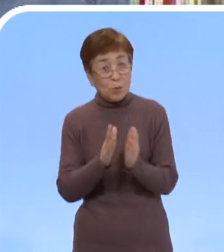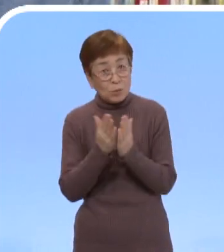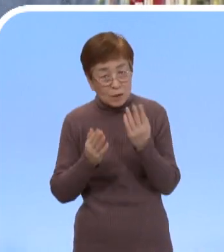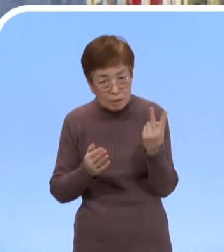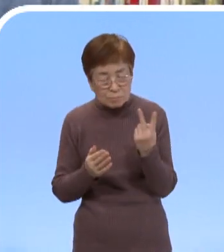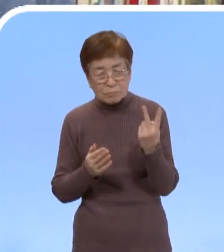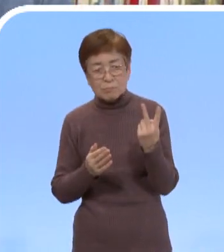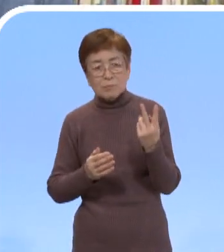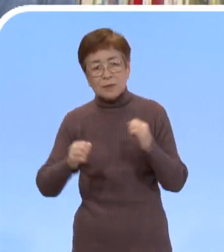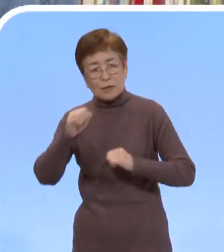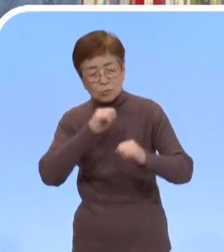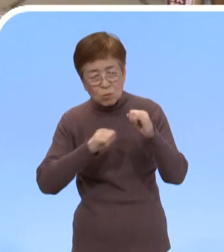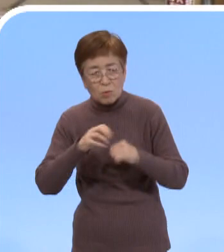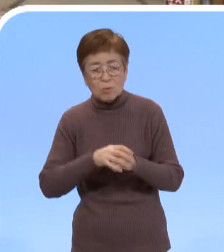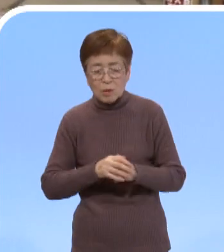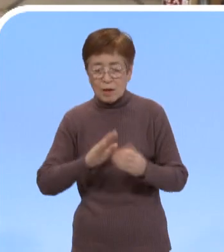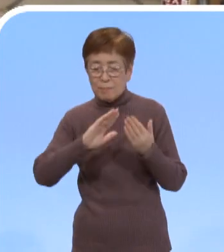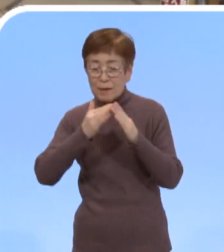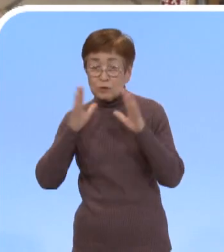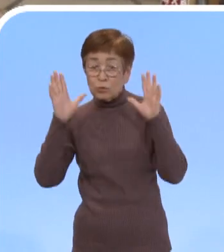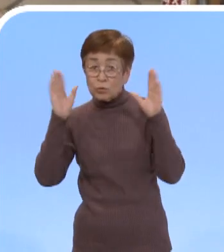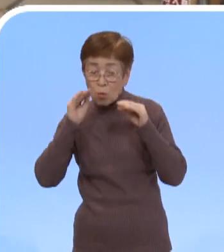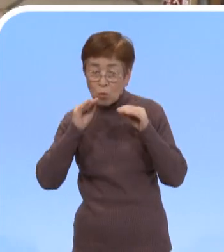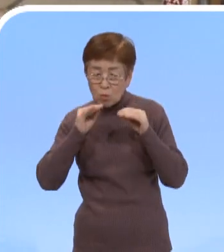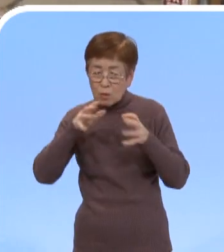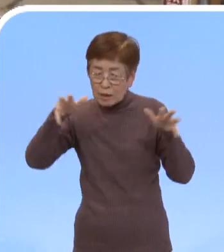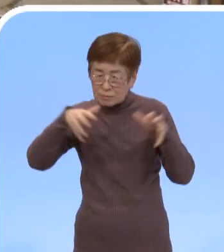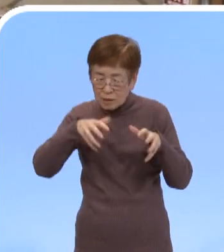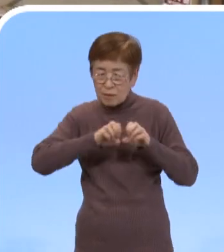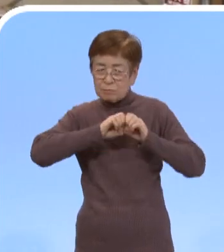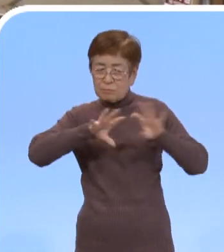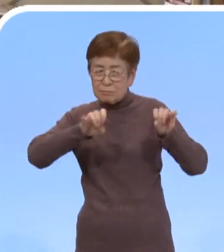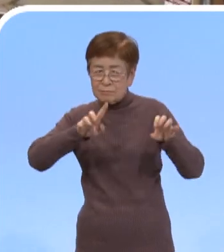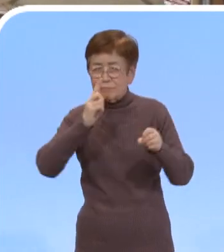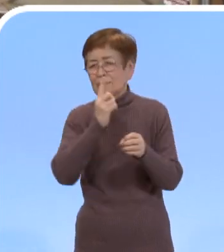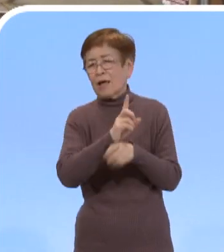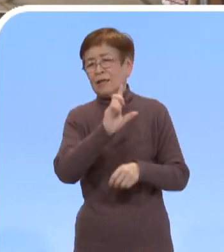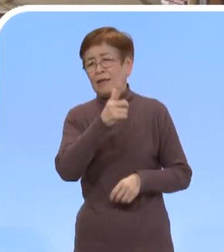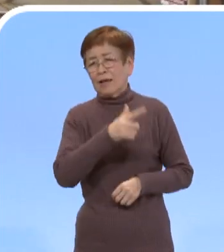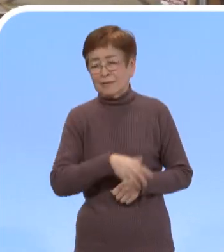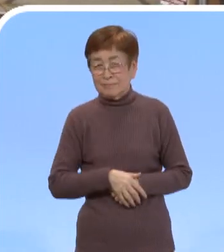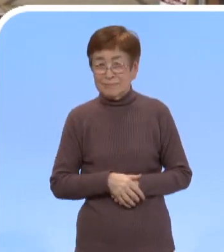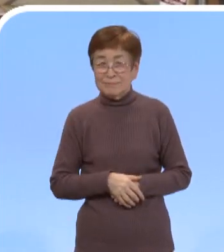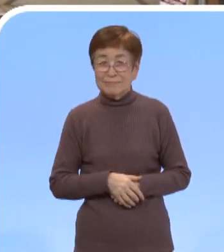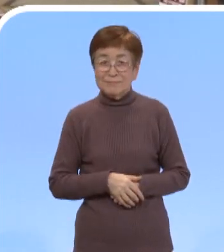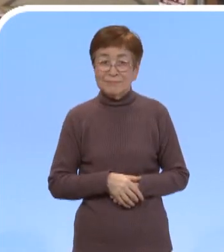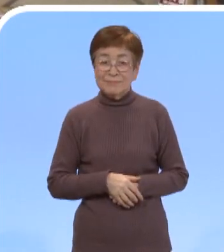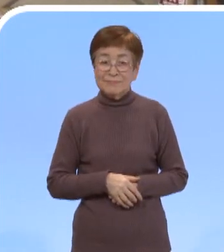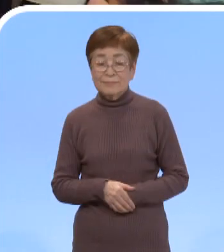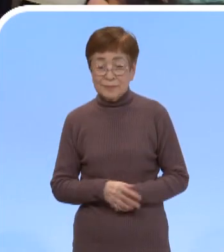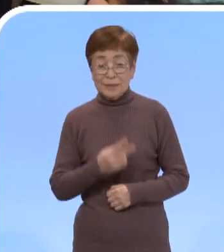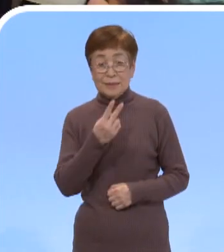岡本さんたちの活動は単に町の情報を発信するだけではありません。